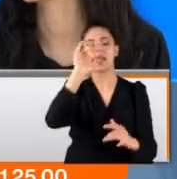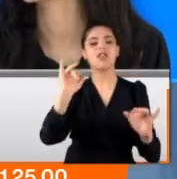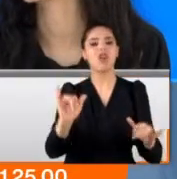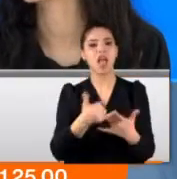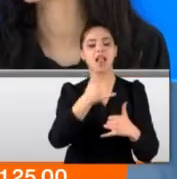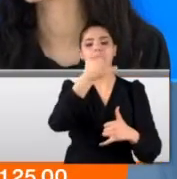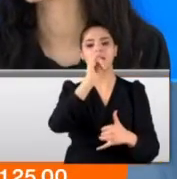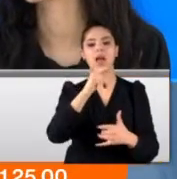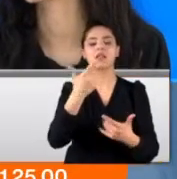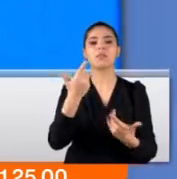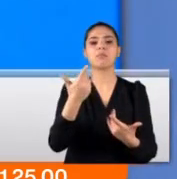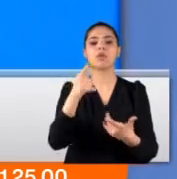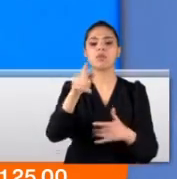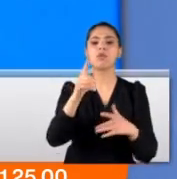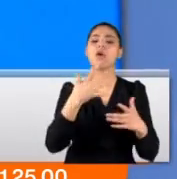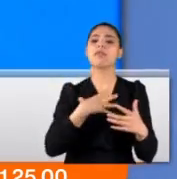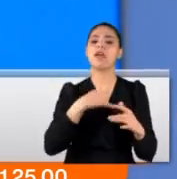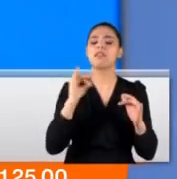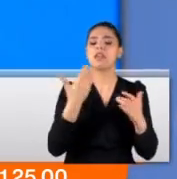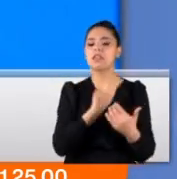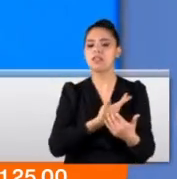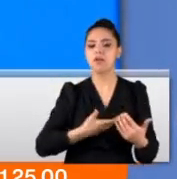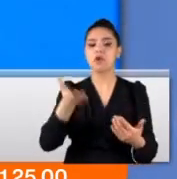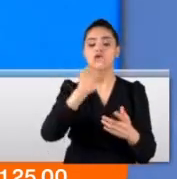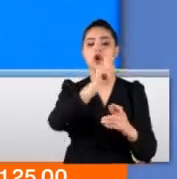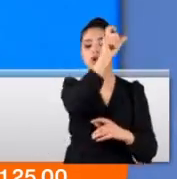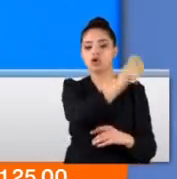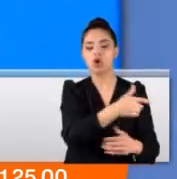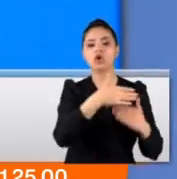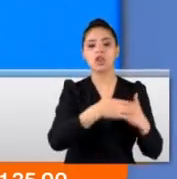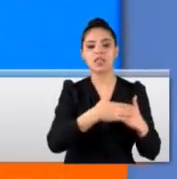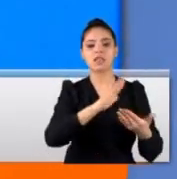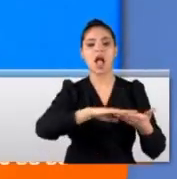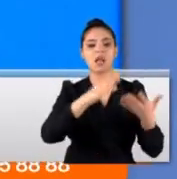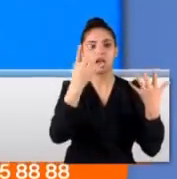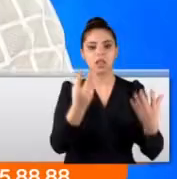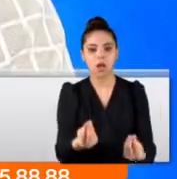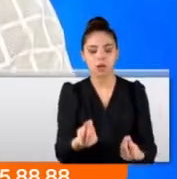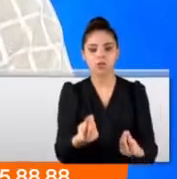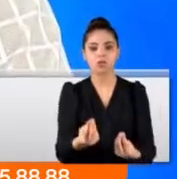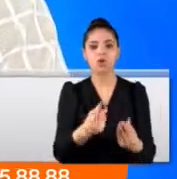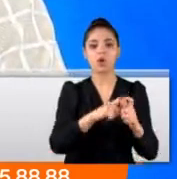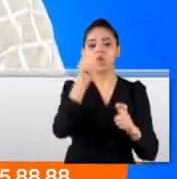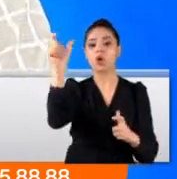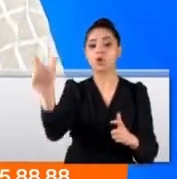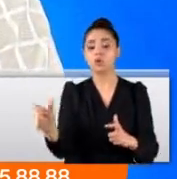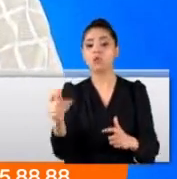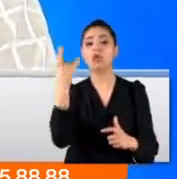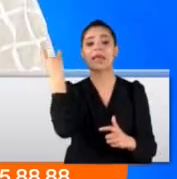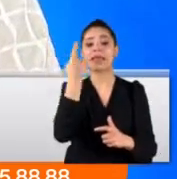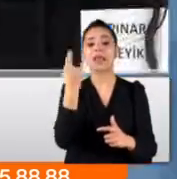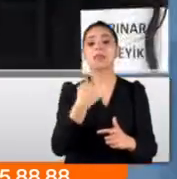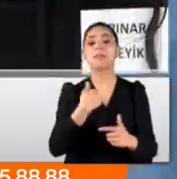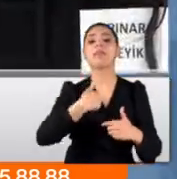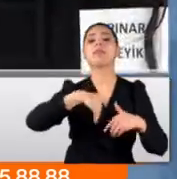ve gazinoda oynan tutmaması verdi. Sonra Coşkun'la tanıştılar benim yanımda. Arkadaş oldular. Ama Gülşen adamın gezdiği insanlar tek biz